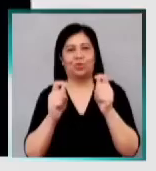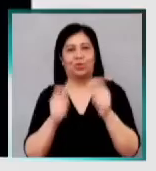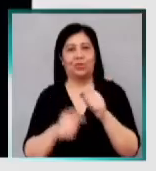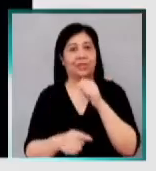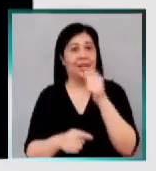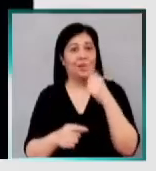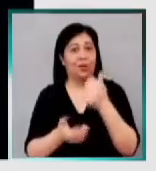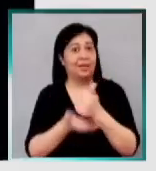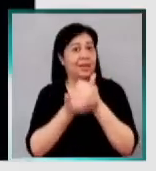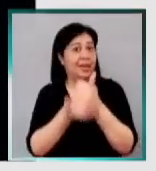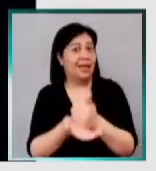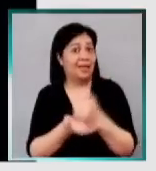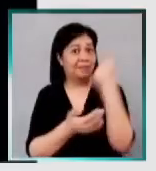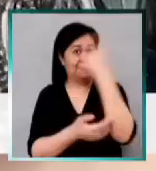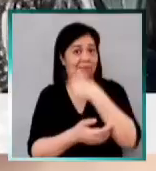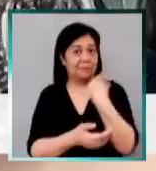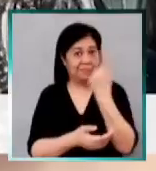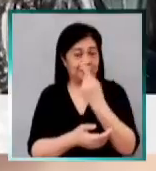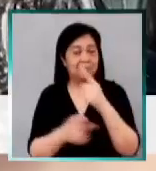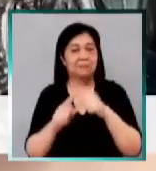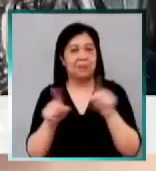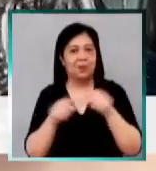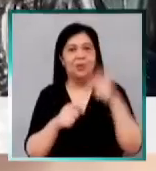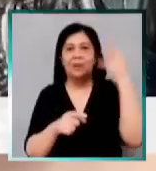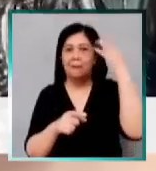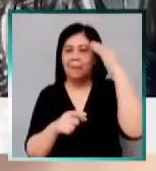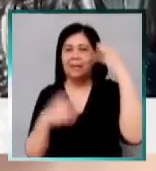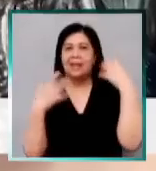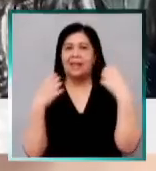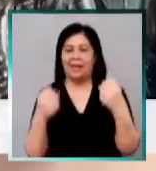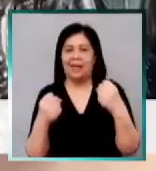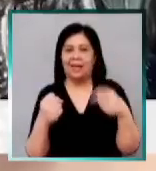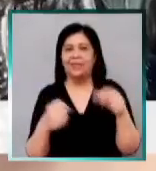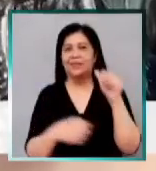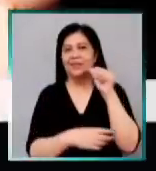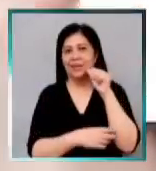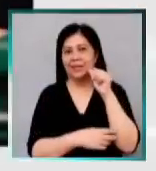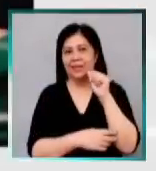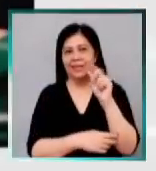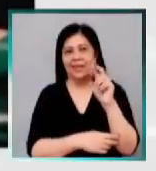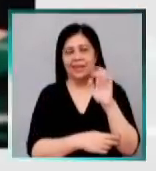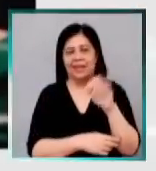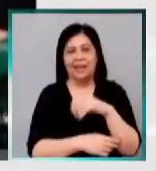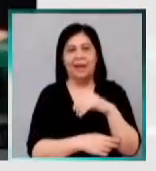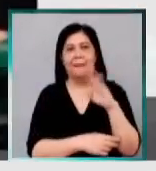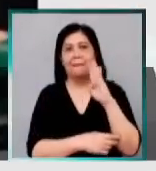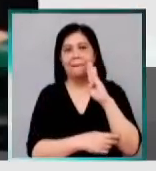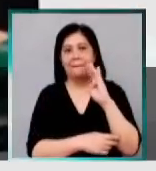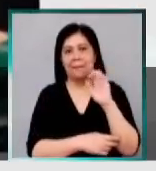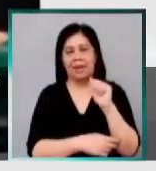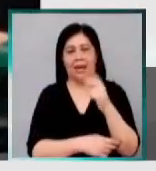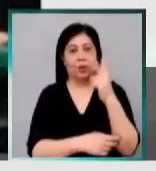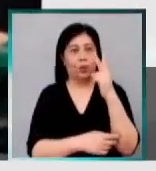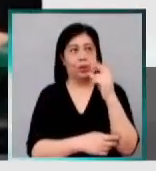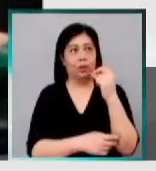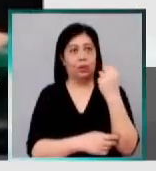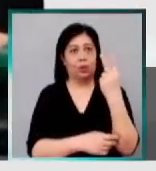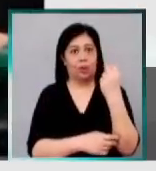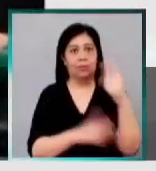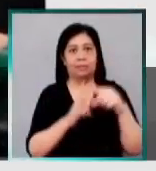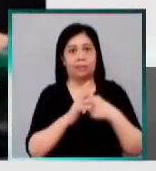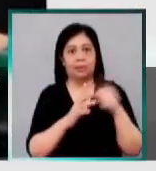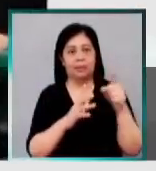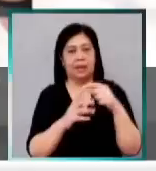sa looks, kundi sa mental health ni Andrea C. Perez at ni Vea Vieja. 2012 nang magsimula ang